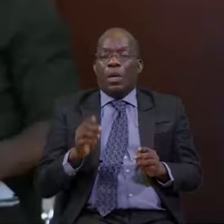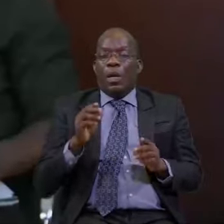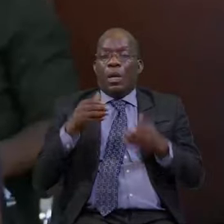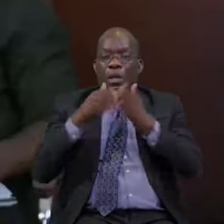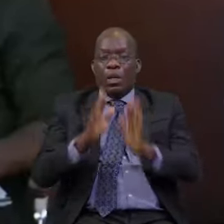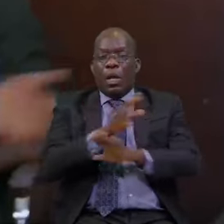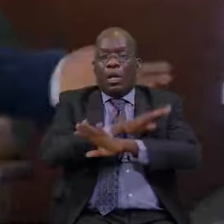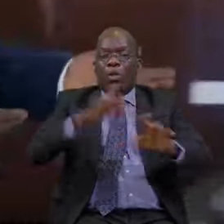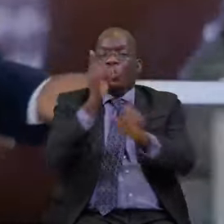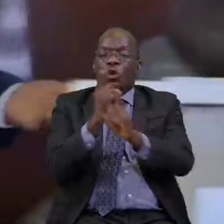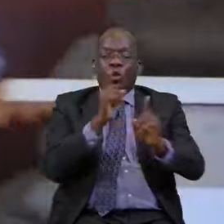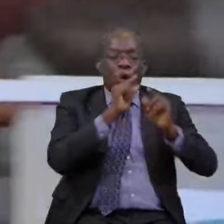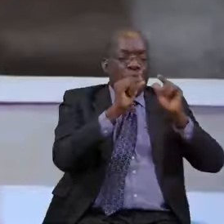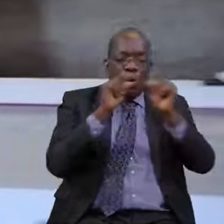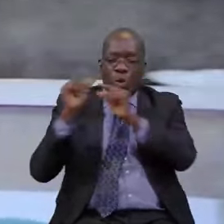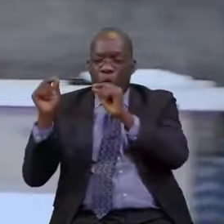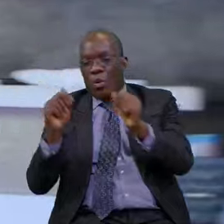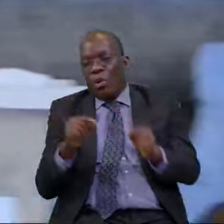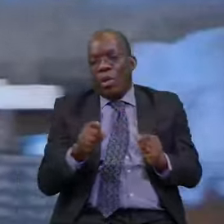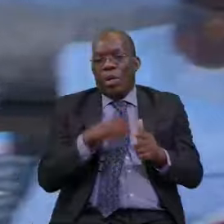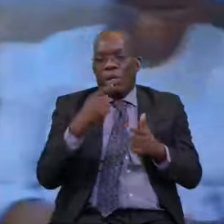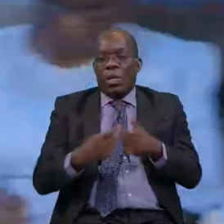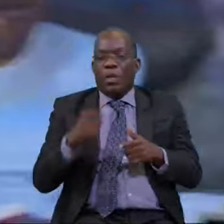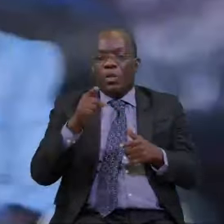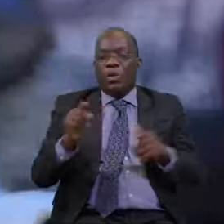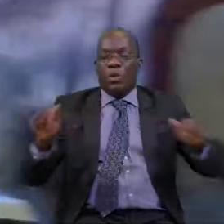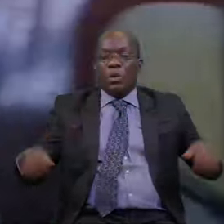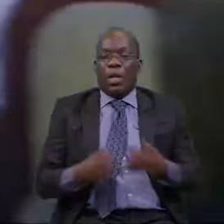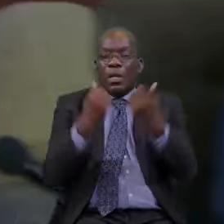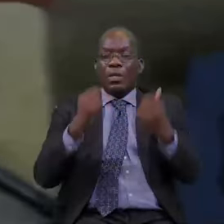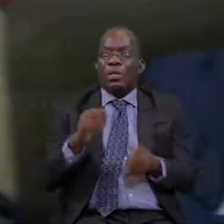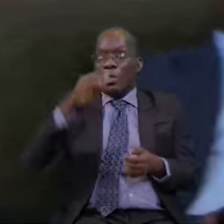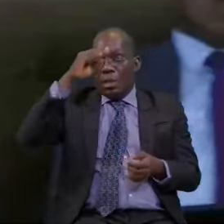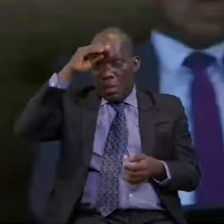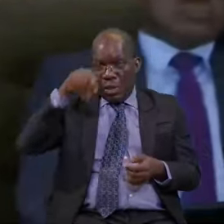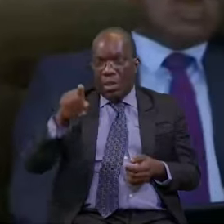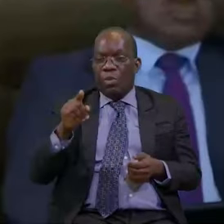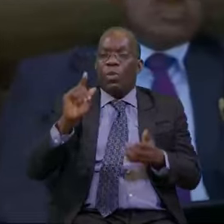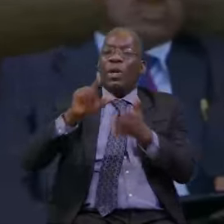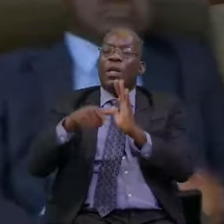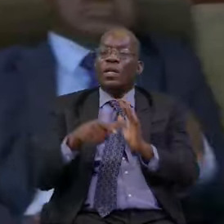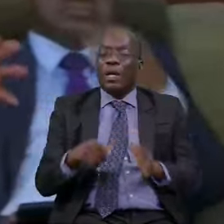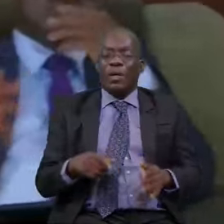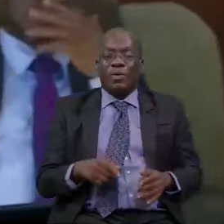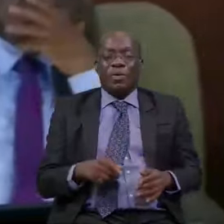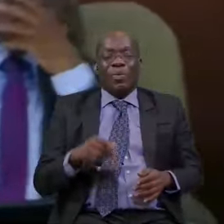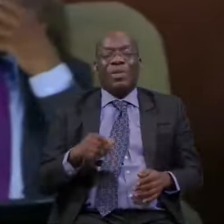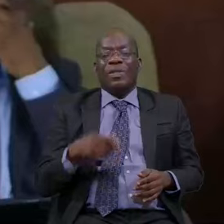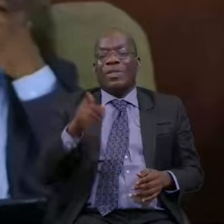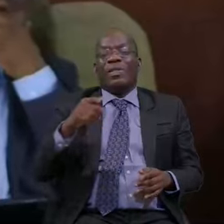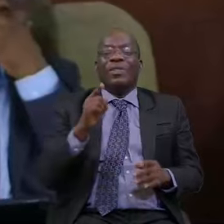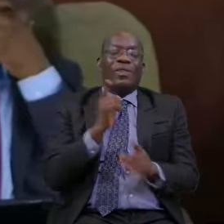Les dirigeants ne parlent pas et parlent et puis et vous lui parlez après du que tu